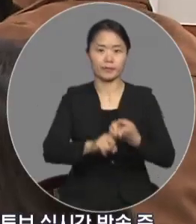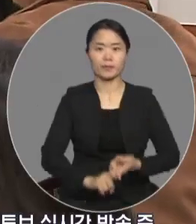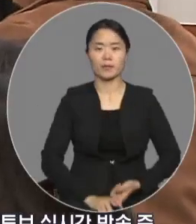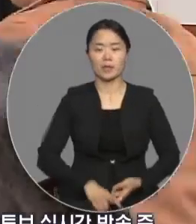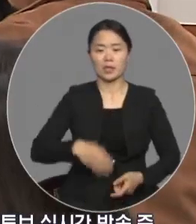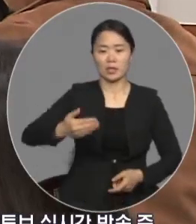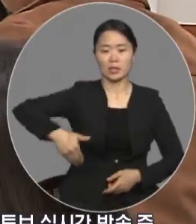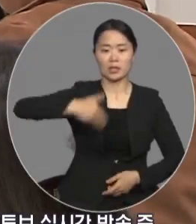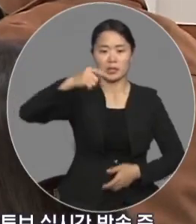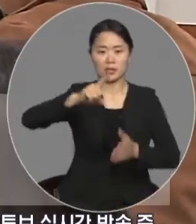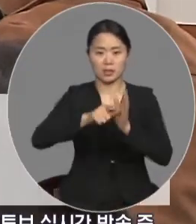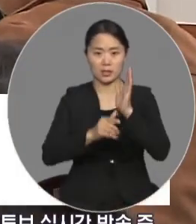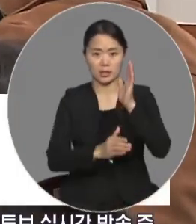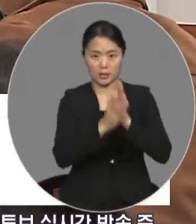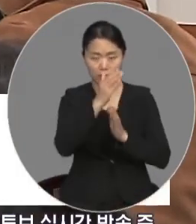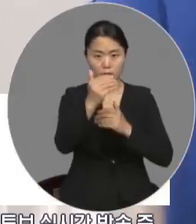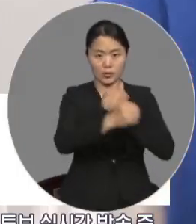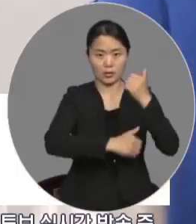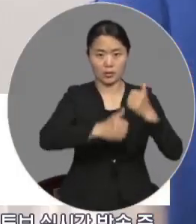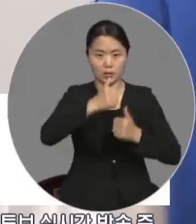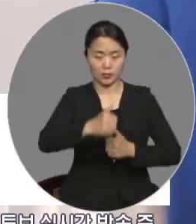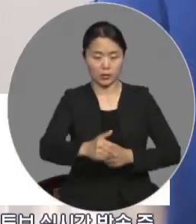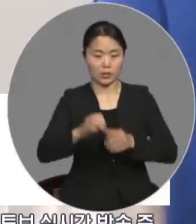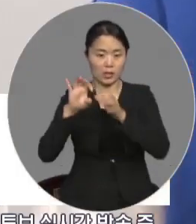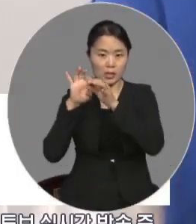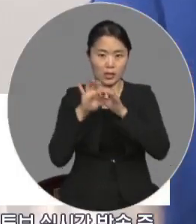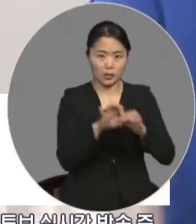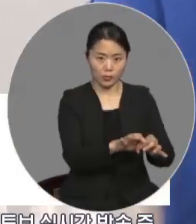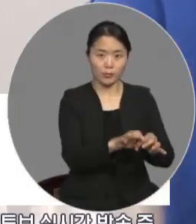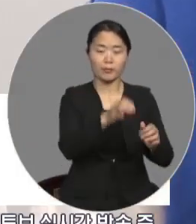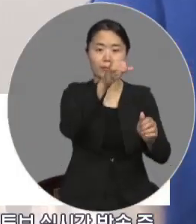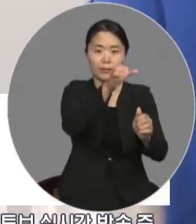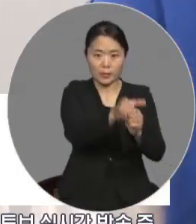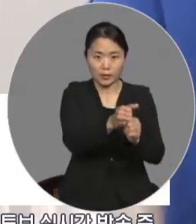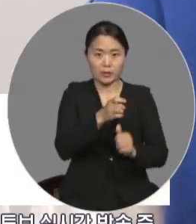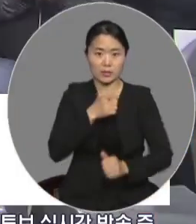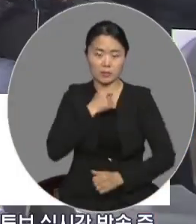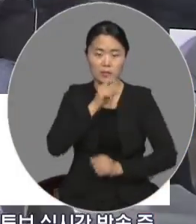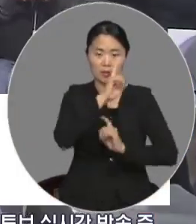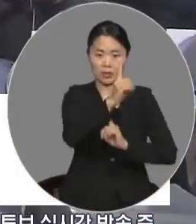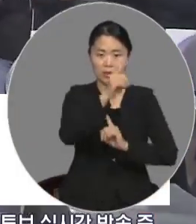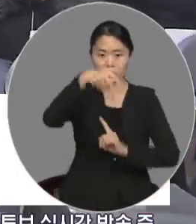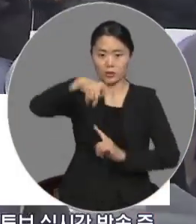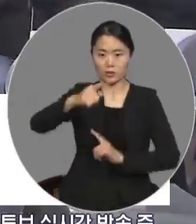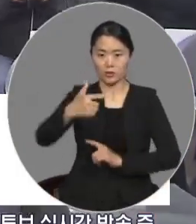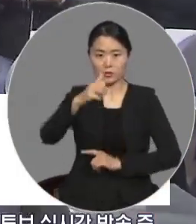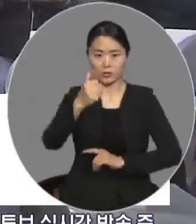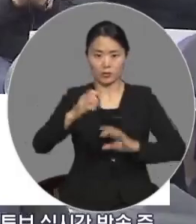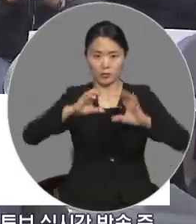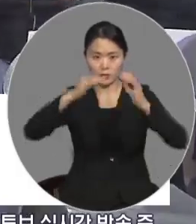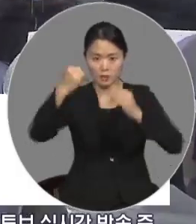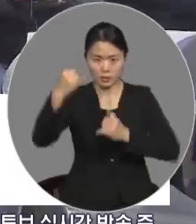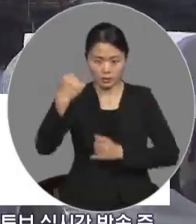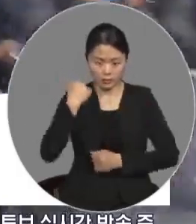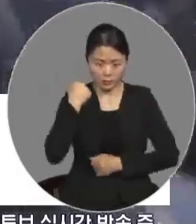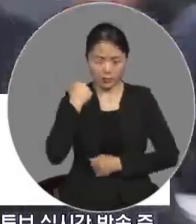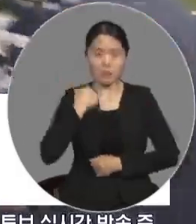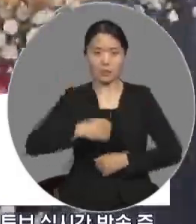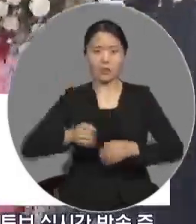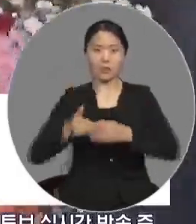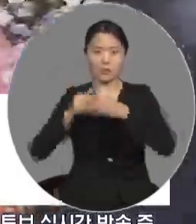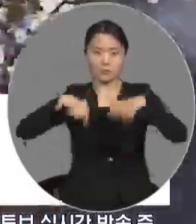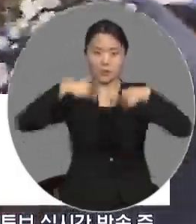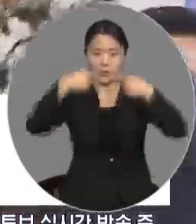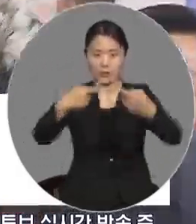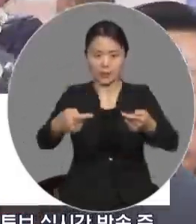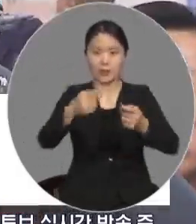차기 울산시당위원장은 연임을 노리는 이선호 현 시당위원장과 국회 입성에 성공한 김태선 국회의원